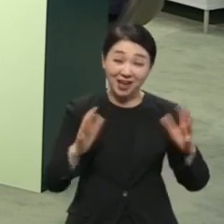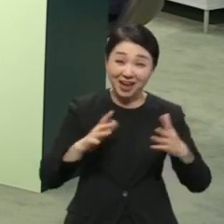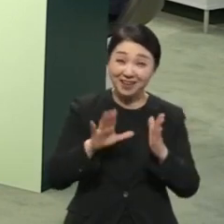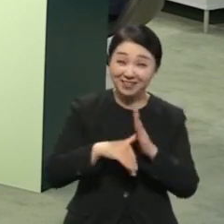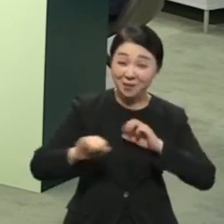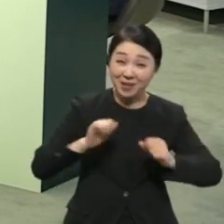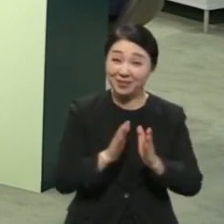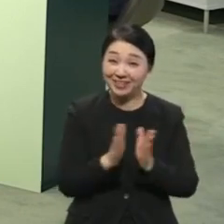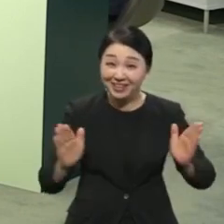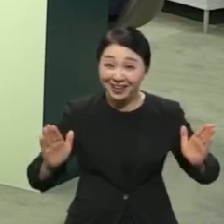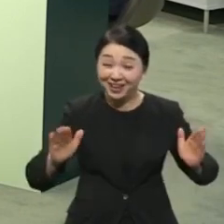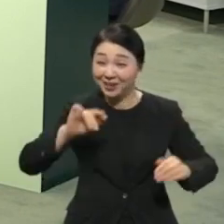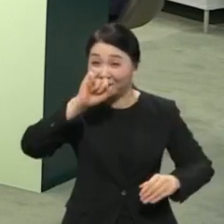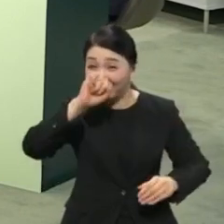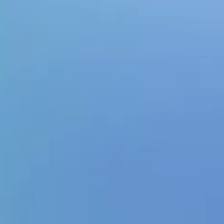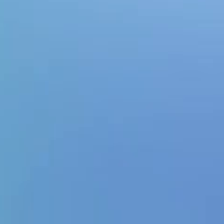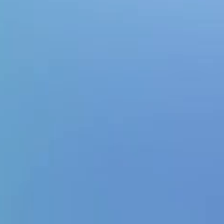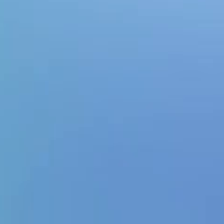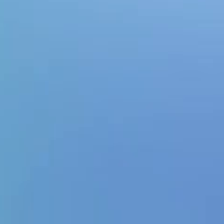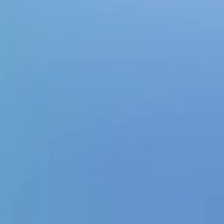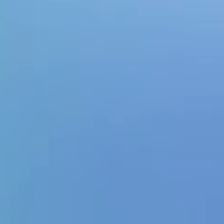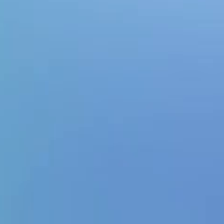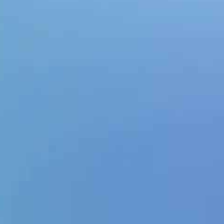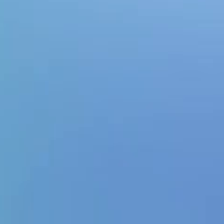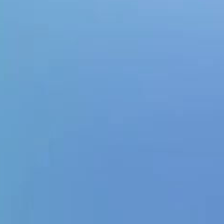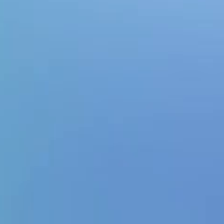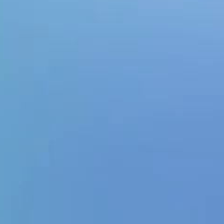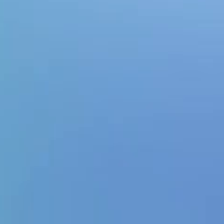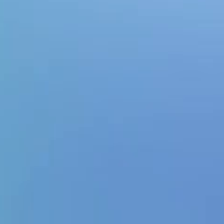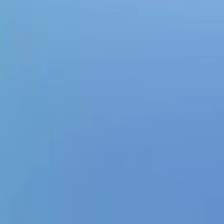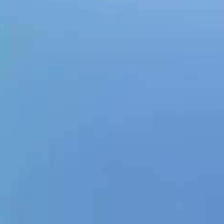찬바람 불면 저희들이 잘할 수 있다